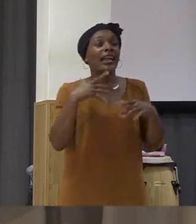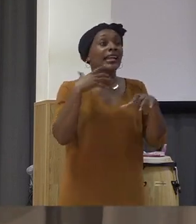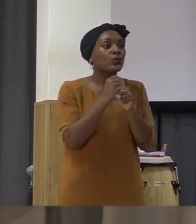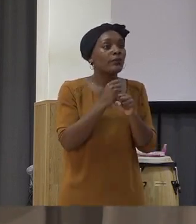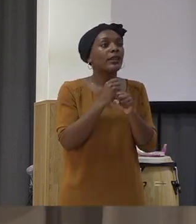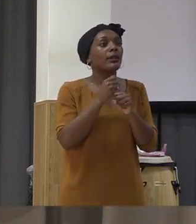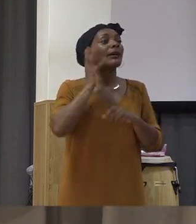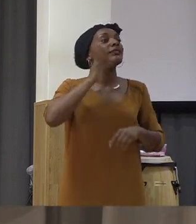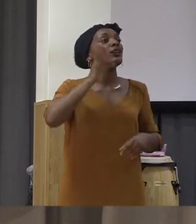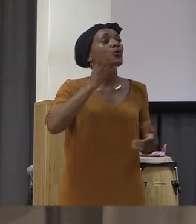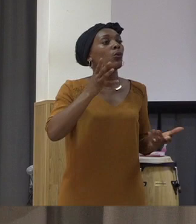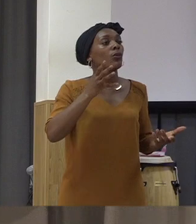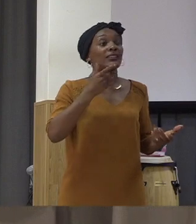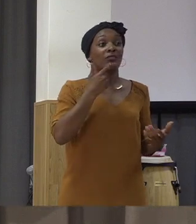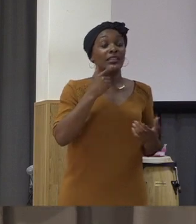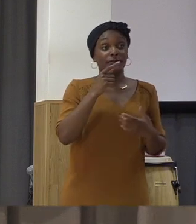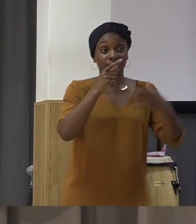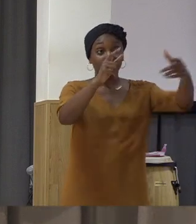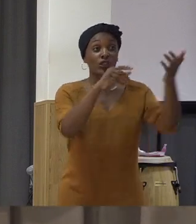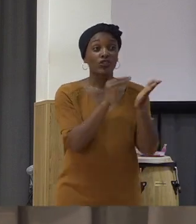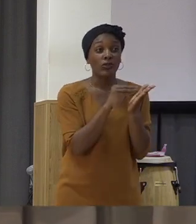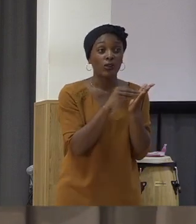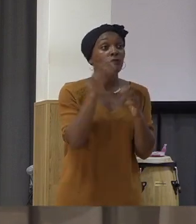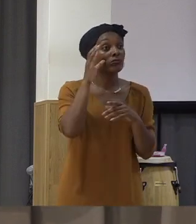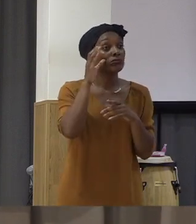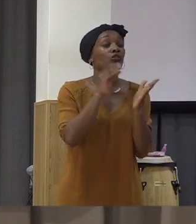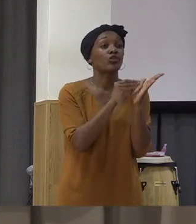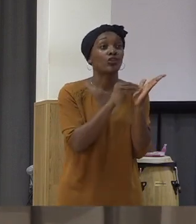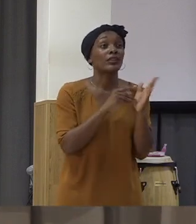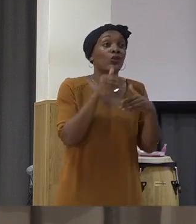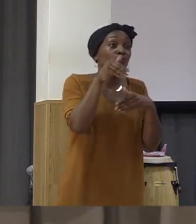des cultes. On prenait le culte en notes, et le soir, quand on